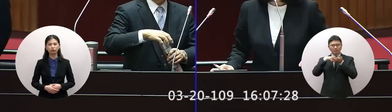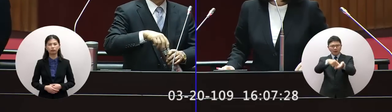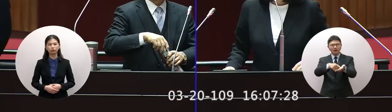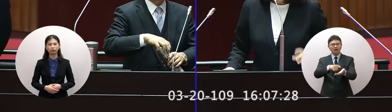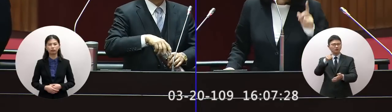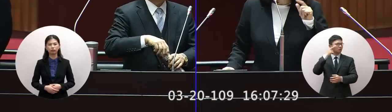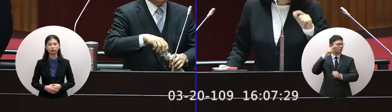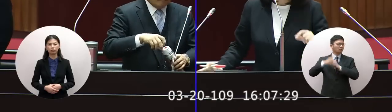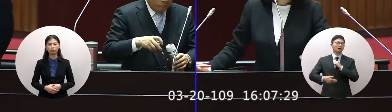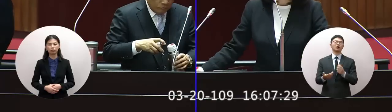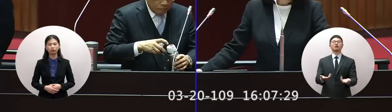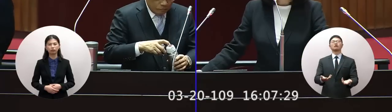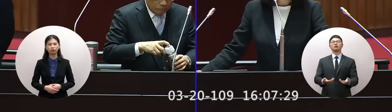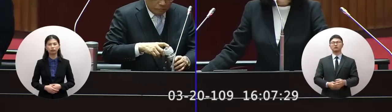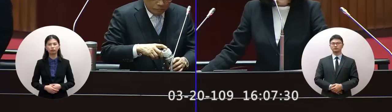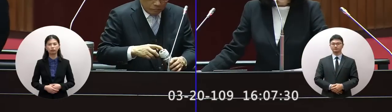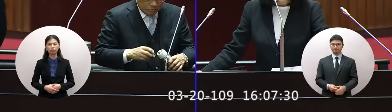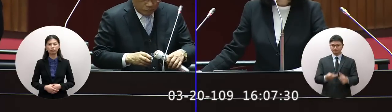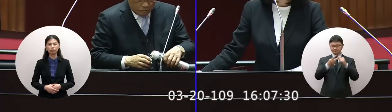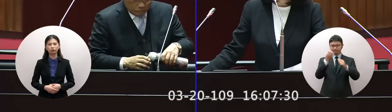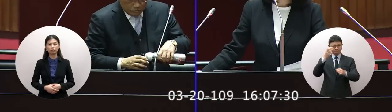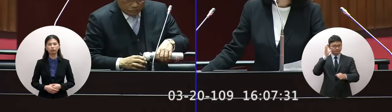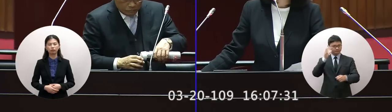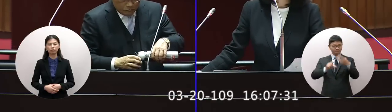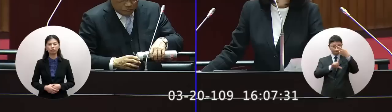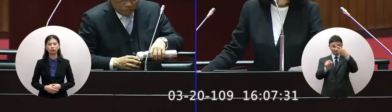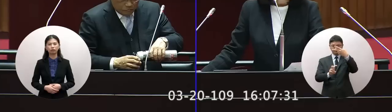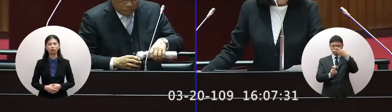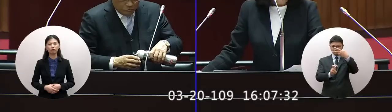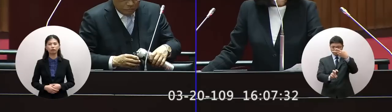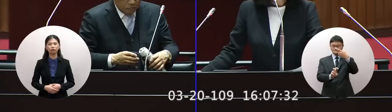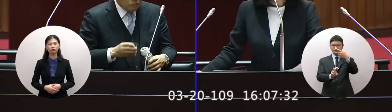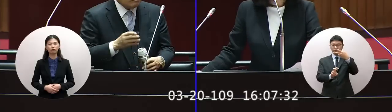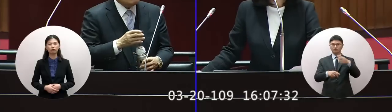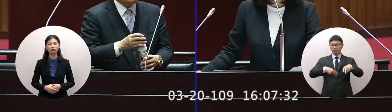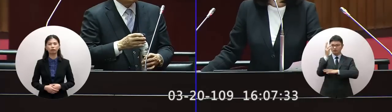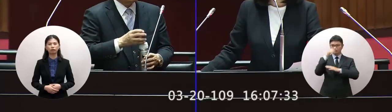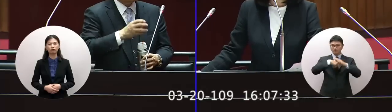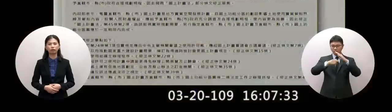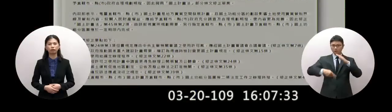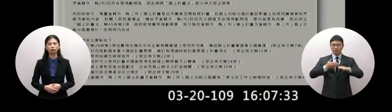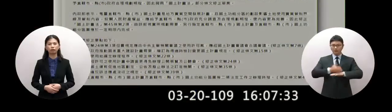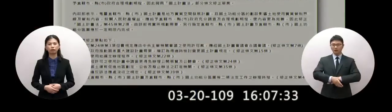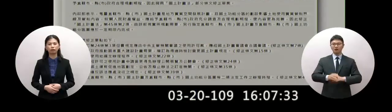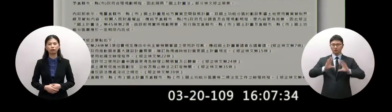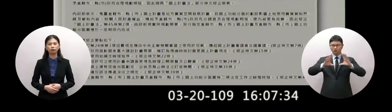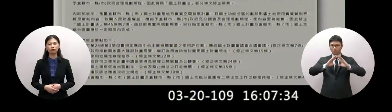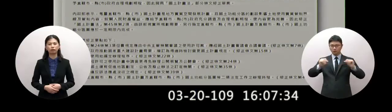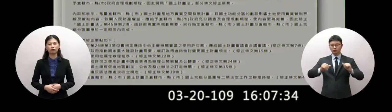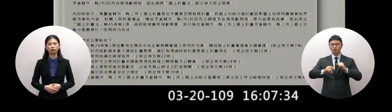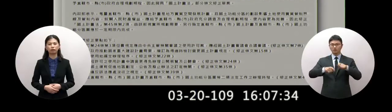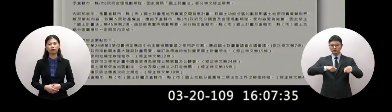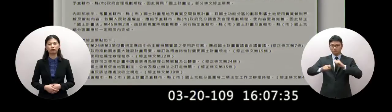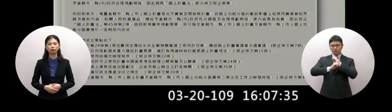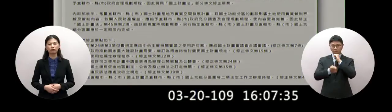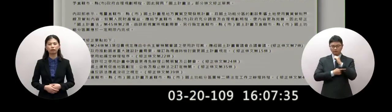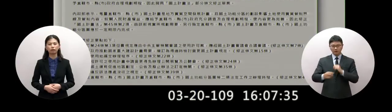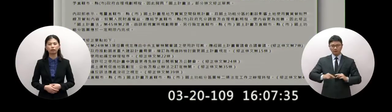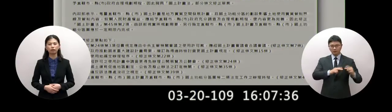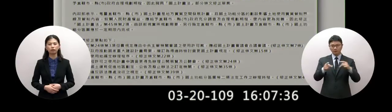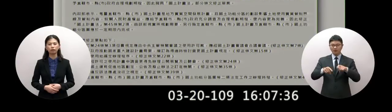在哪里？另外一则新闻是2月20号，行政院你们通过了国土计划法修正